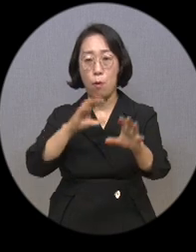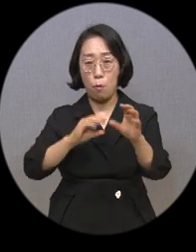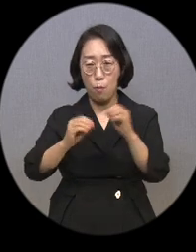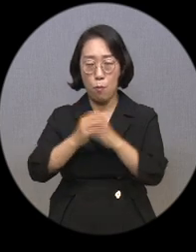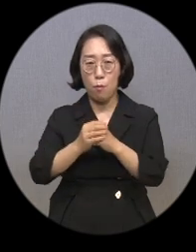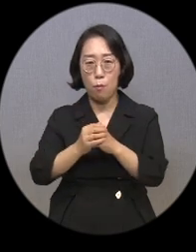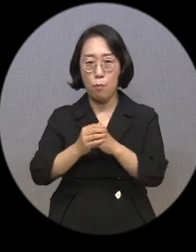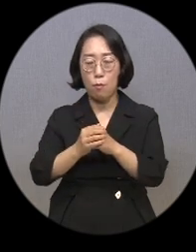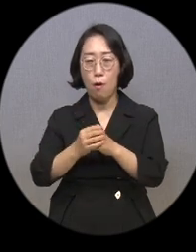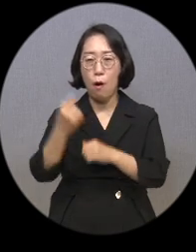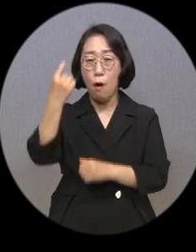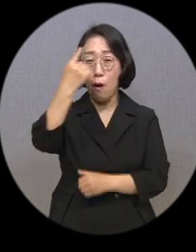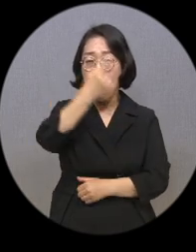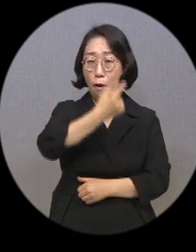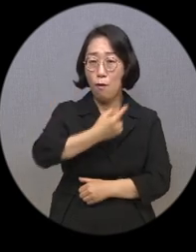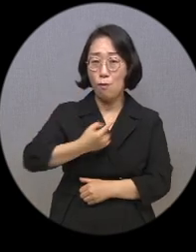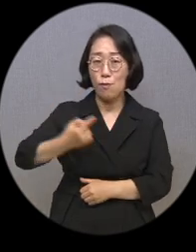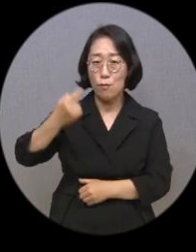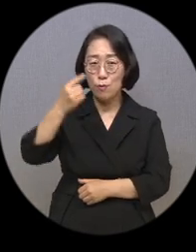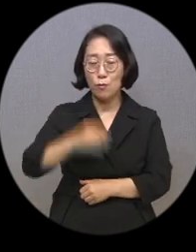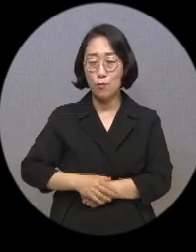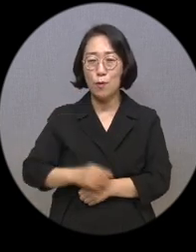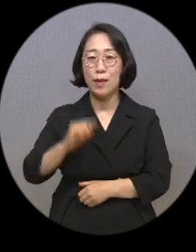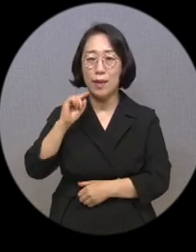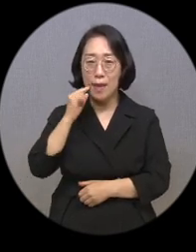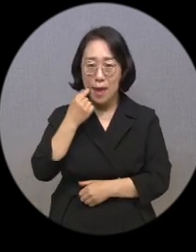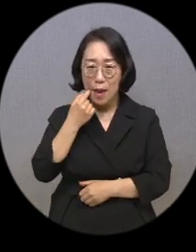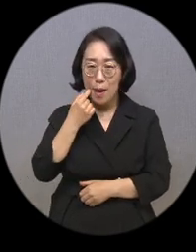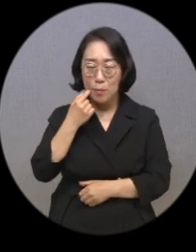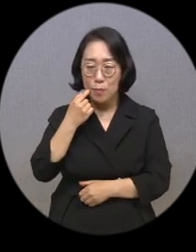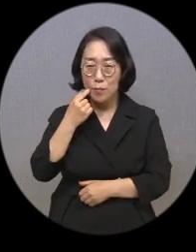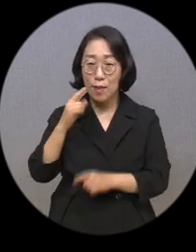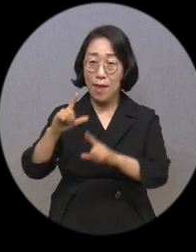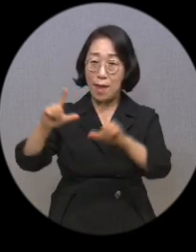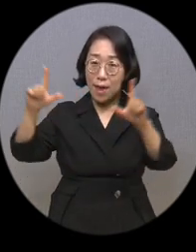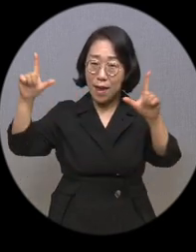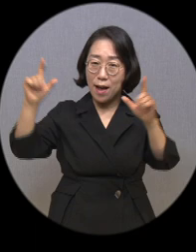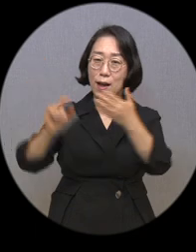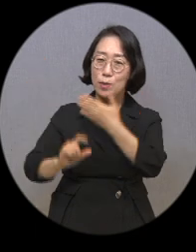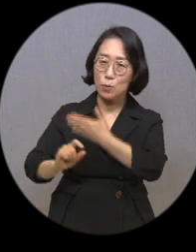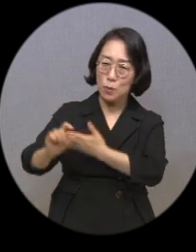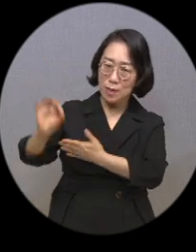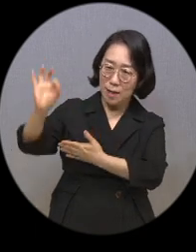이글이글 앳된 얼굴 고운해야 수산아